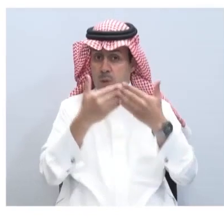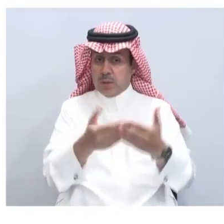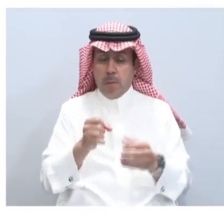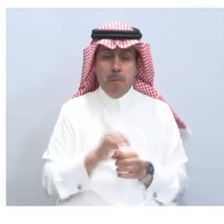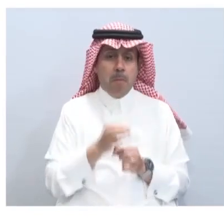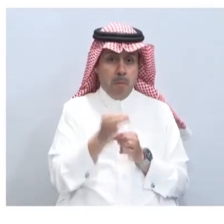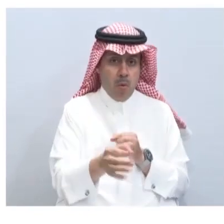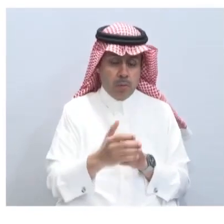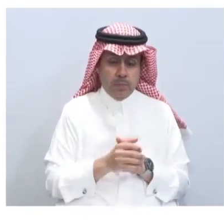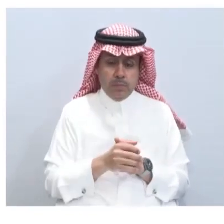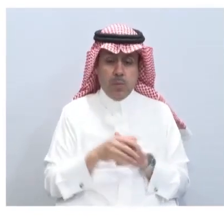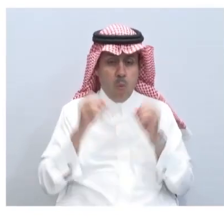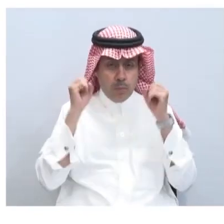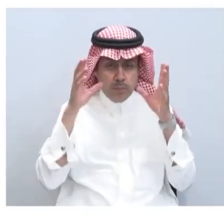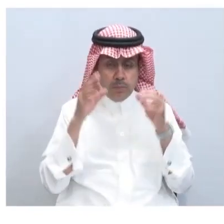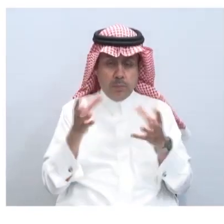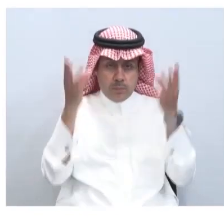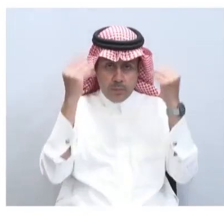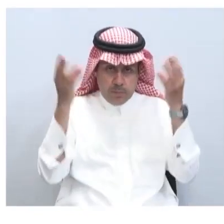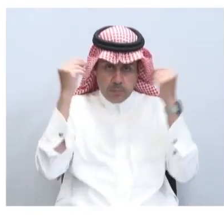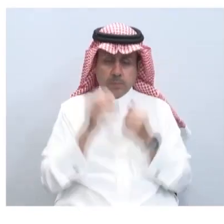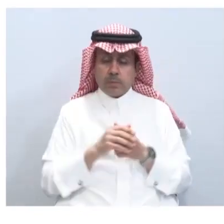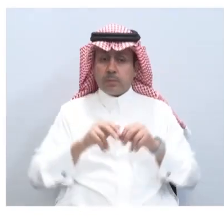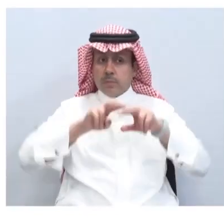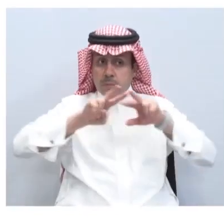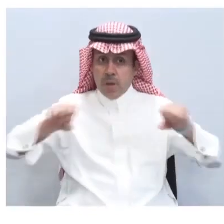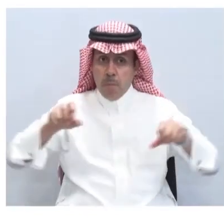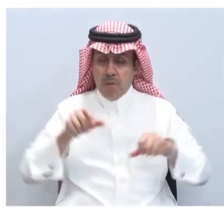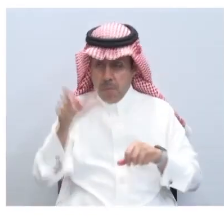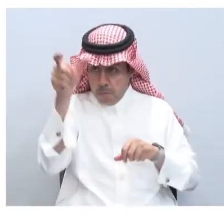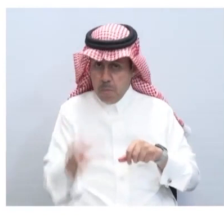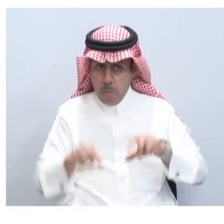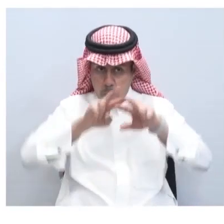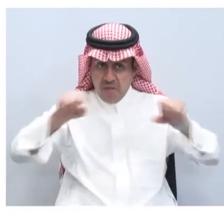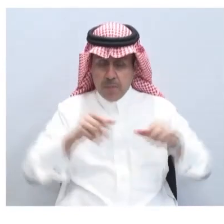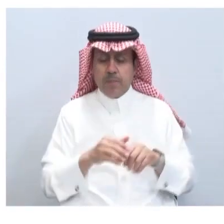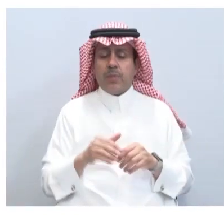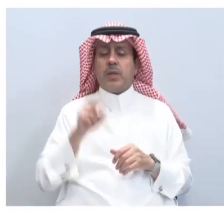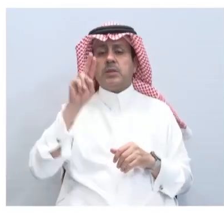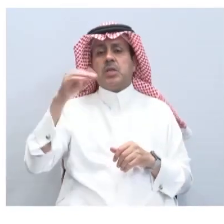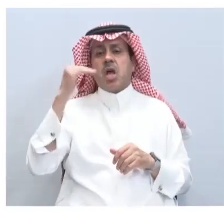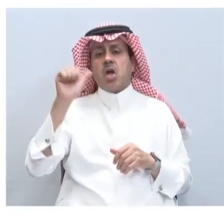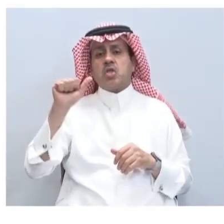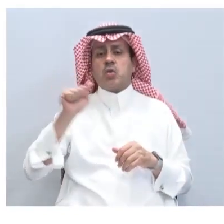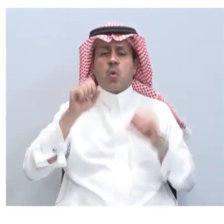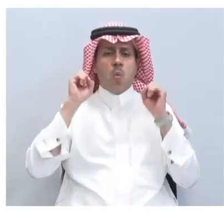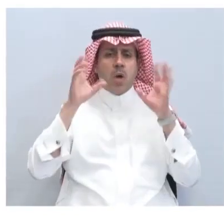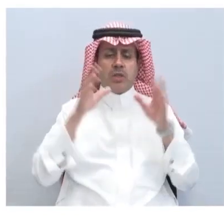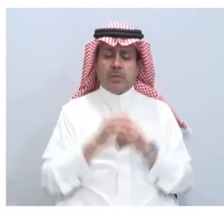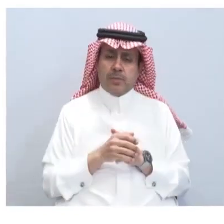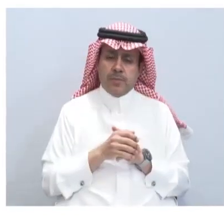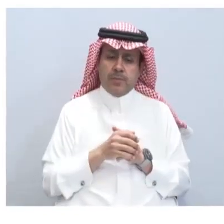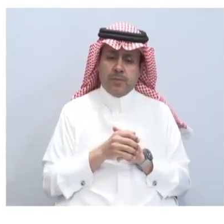ثروه معلوماتيه هامه للباحثين على اختلاف تخصصاتهم العلميه اذا هذه